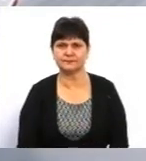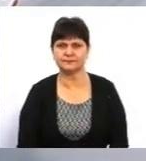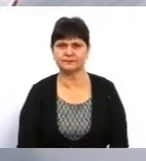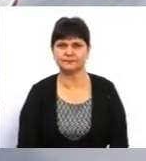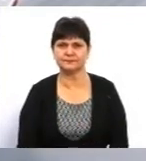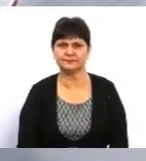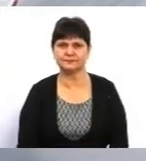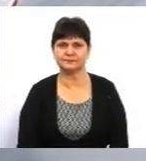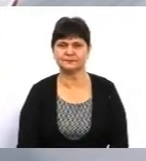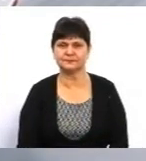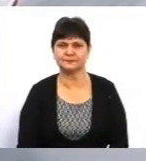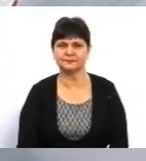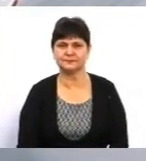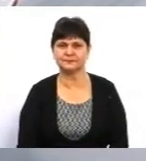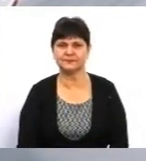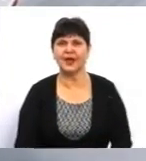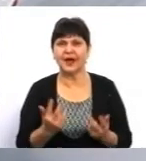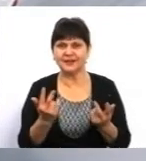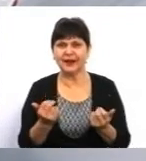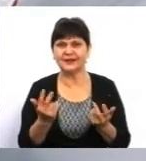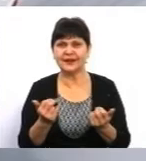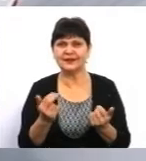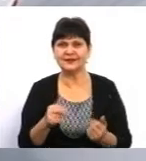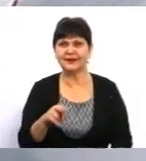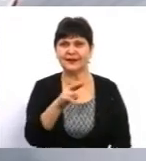На гарантії, так. Тому що